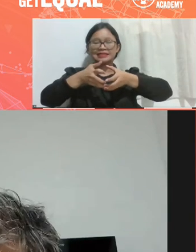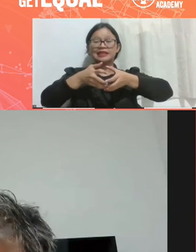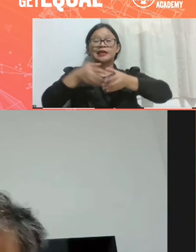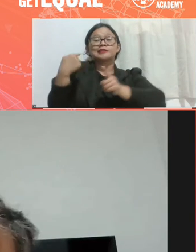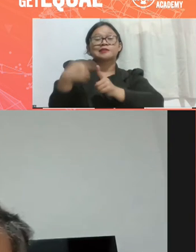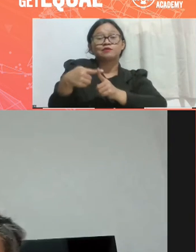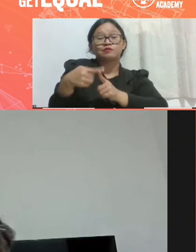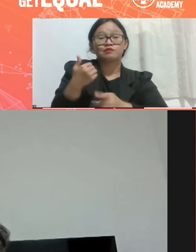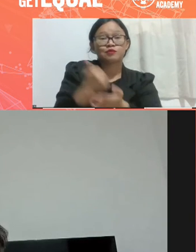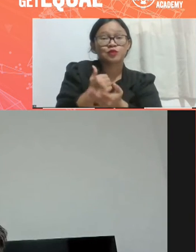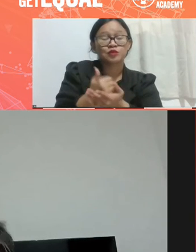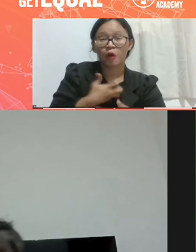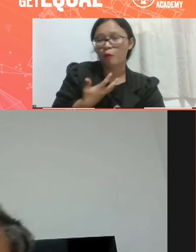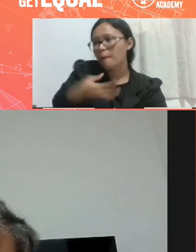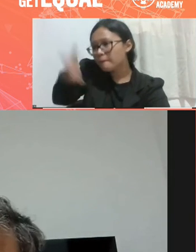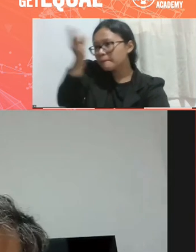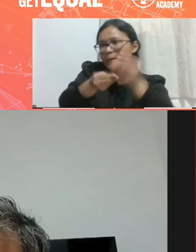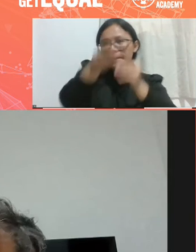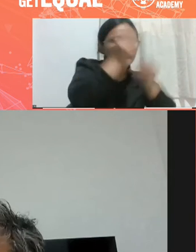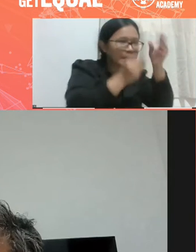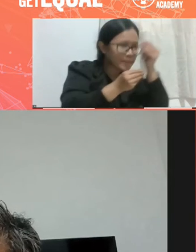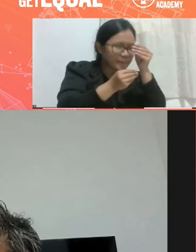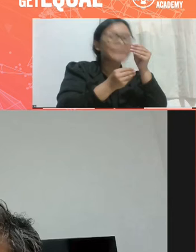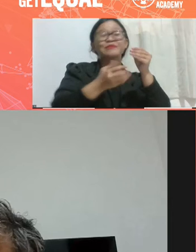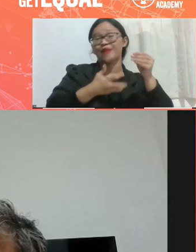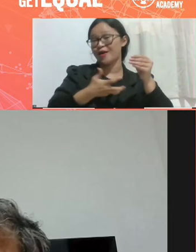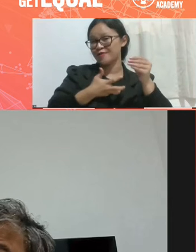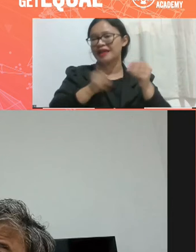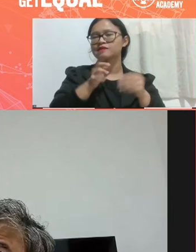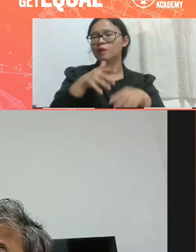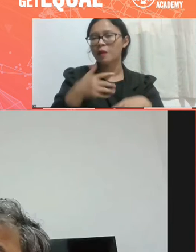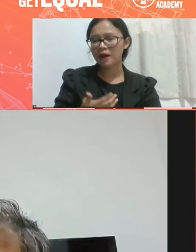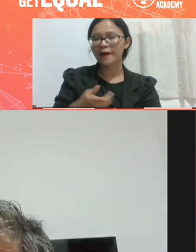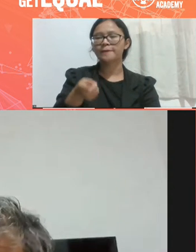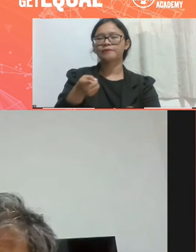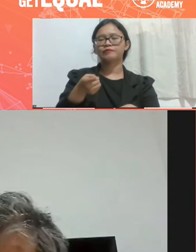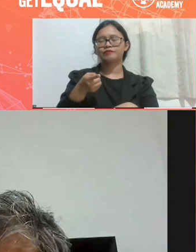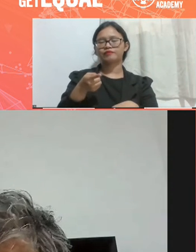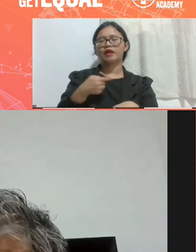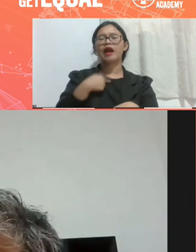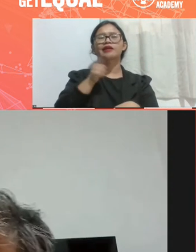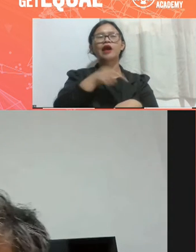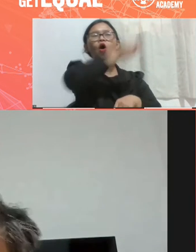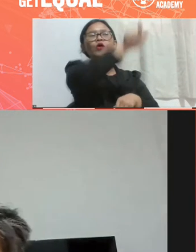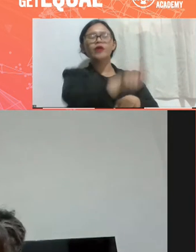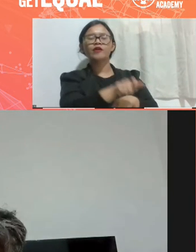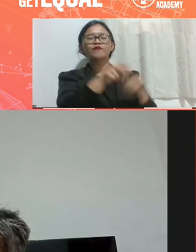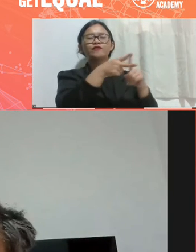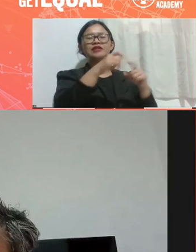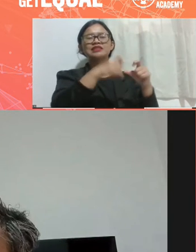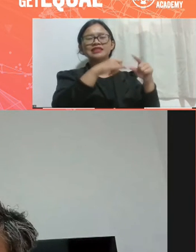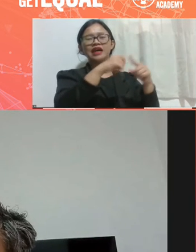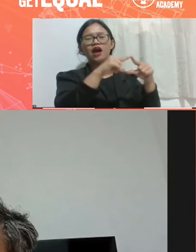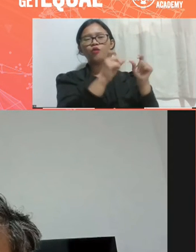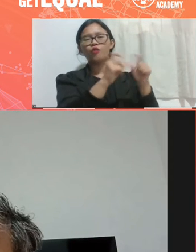belajar dari mereka. Karena saya percaya ya, ada ucapan seorang fisikawan Amerika ngomong gini namanya, Richard